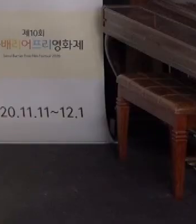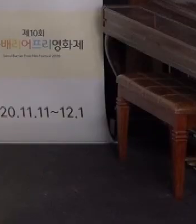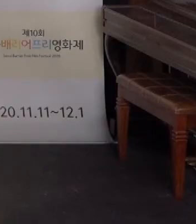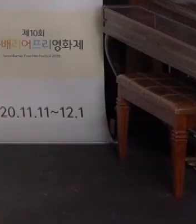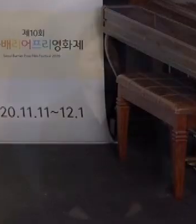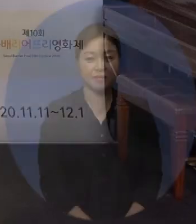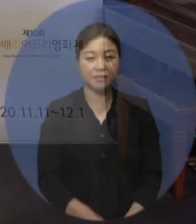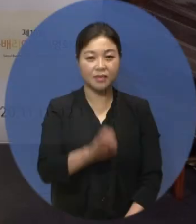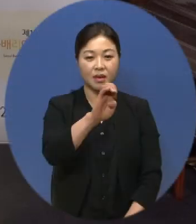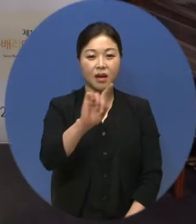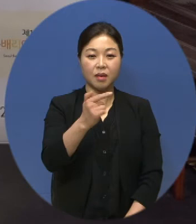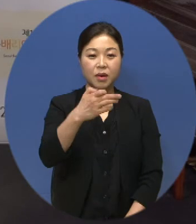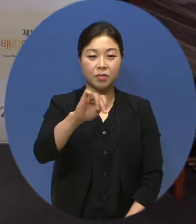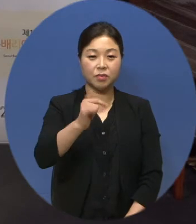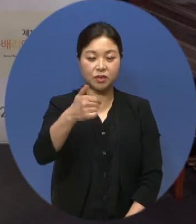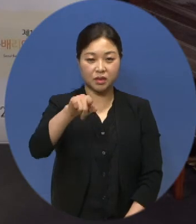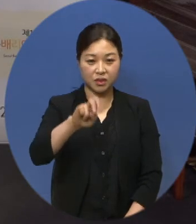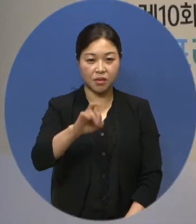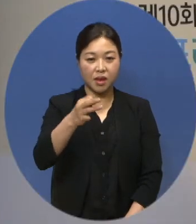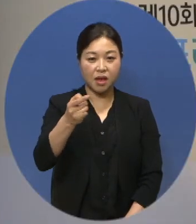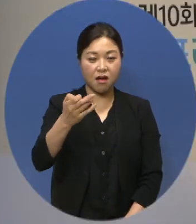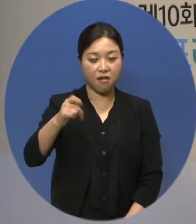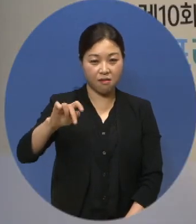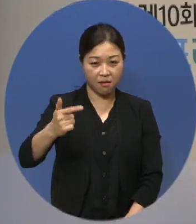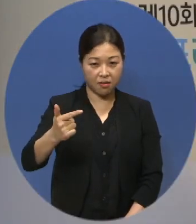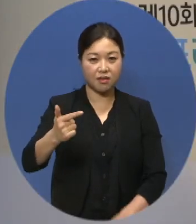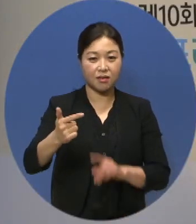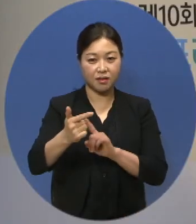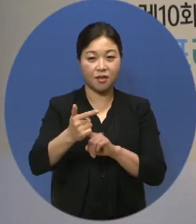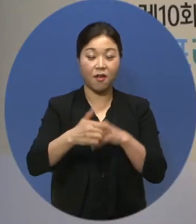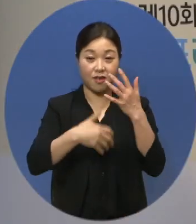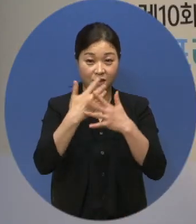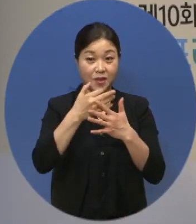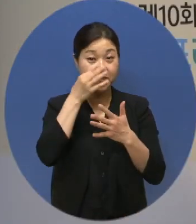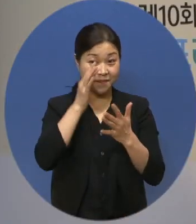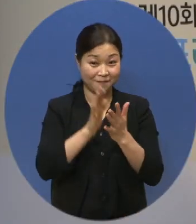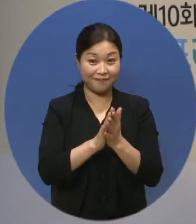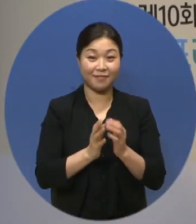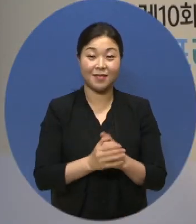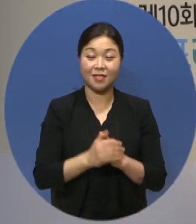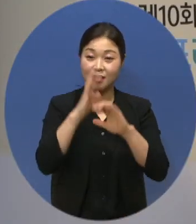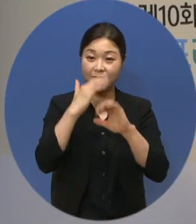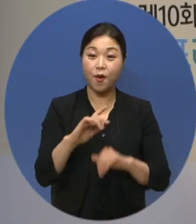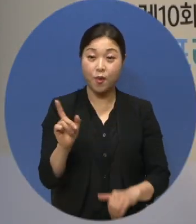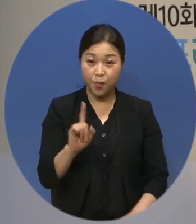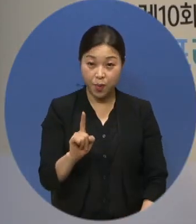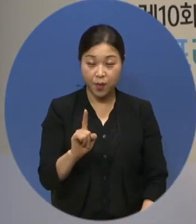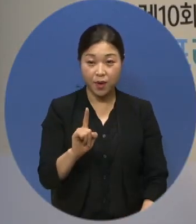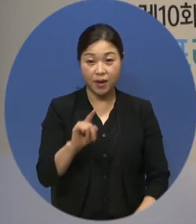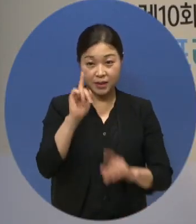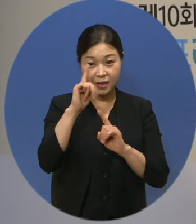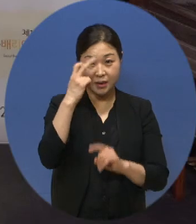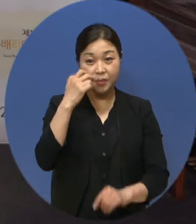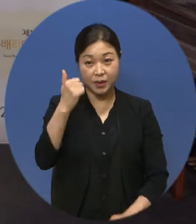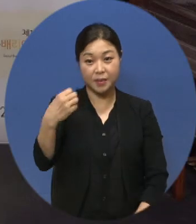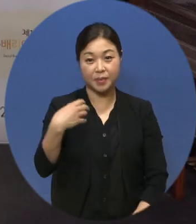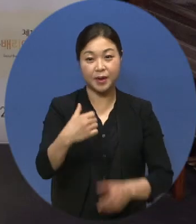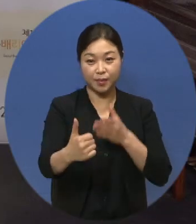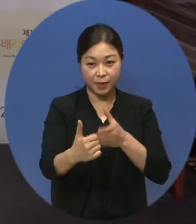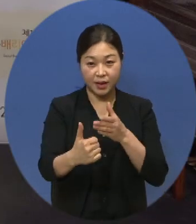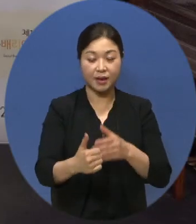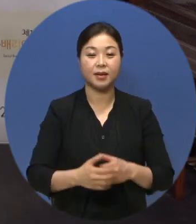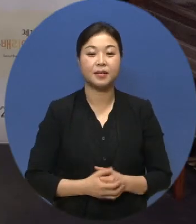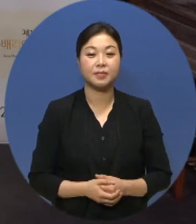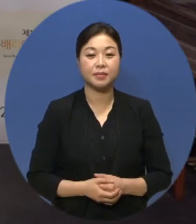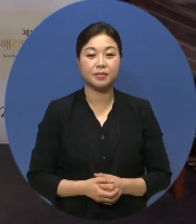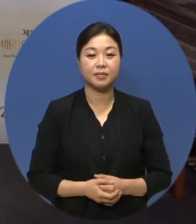네, 판문점 에어컨 하이라이트 영상 보고 왔습니다. 판문점 에어컨 어떤 작품인지 이태원 감독님에게 들어보겠습니다.